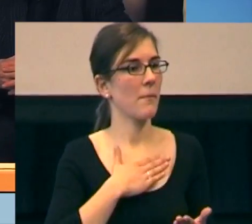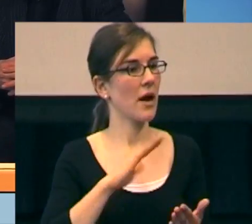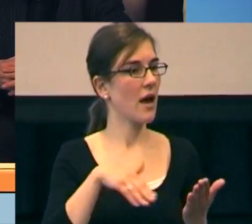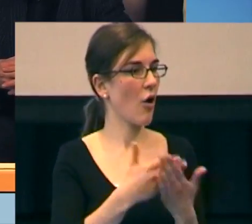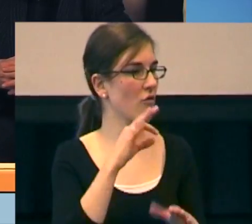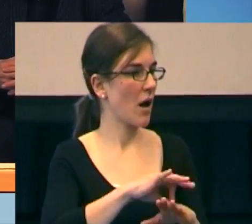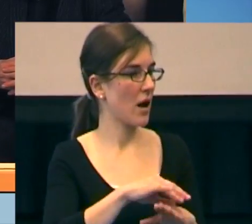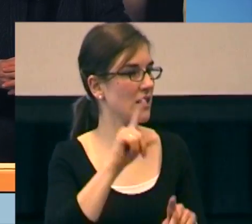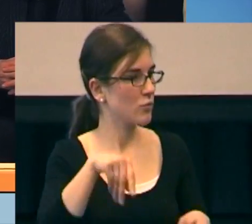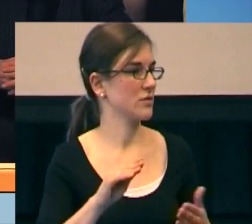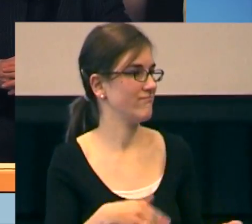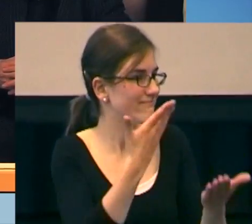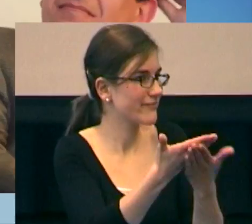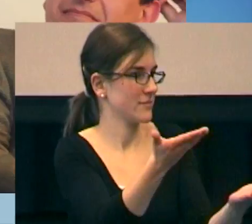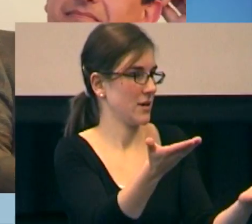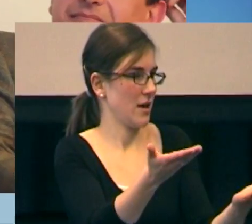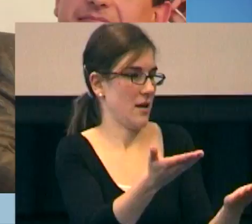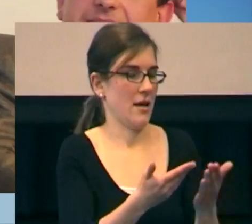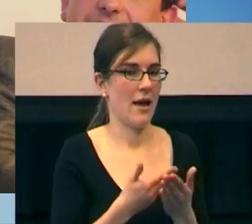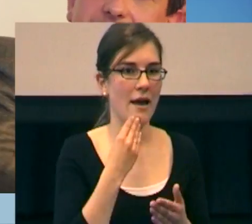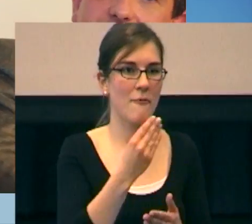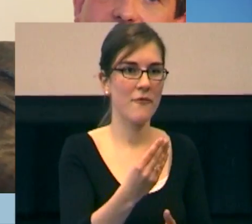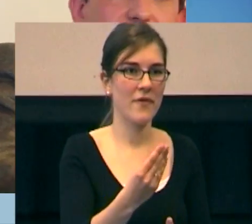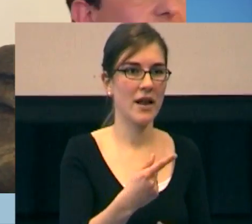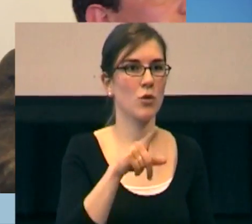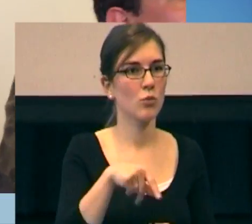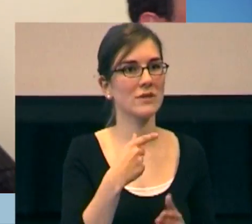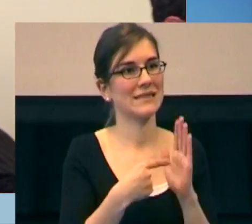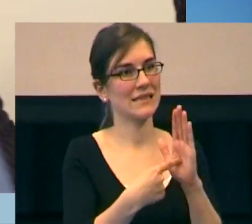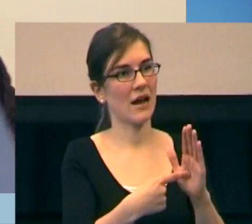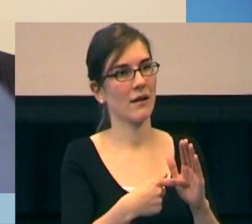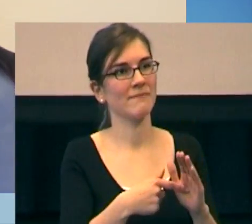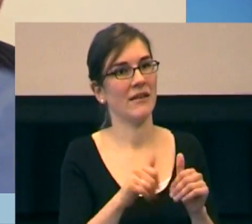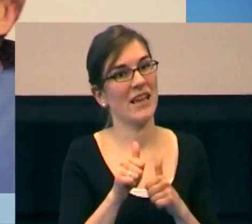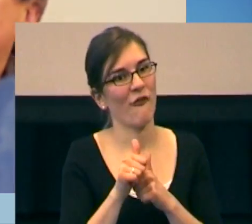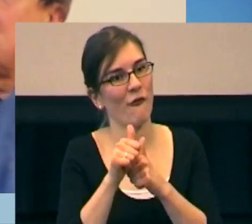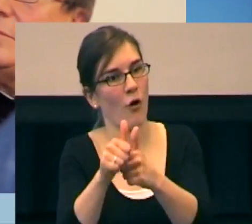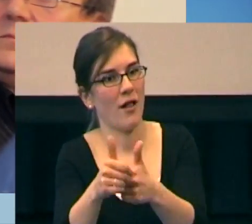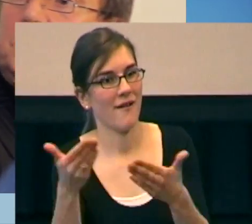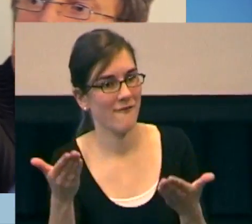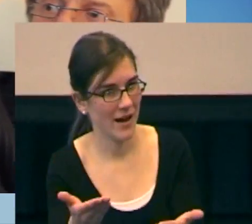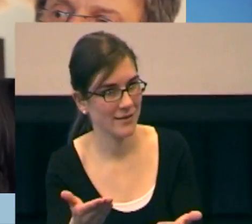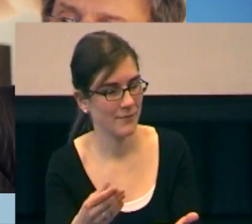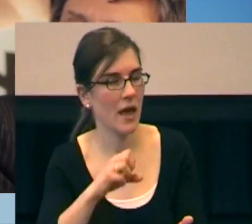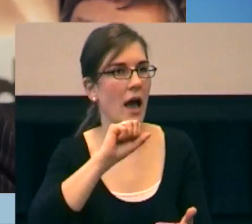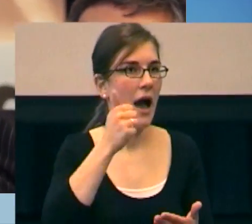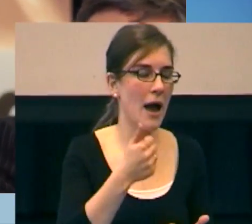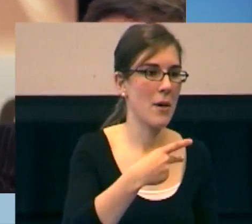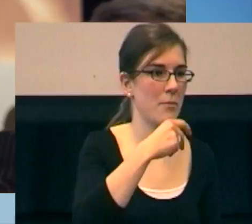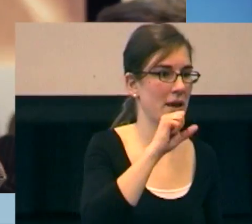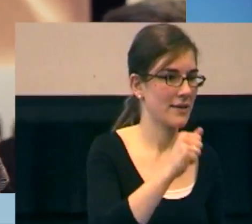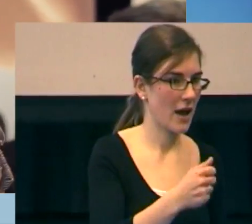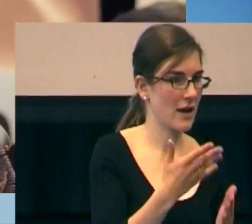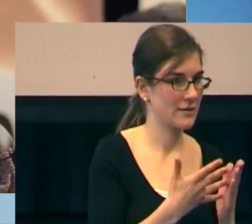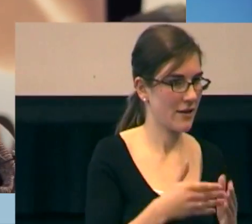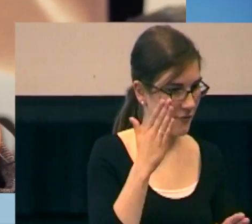hinweisen was möglicherweise an Kaskade folgt in dem Moment wenn man einmal einen PSA Test in